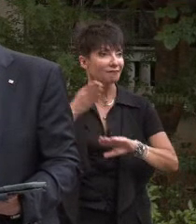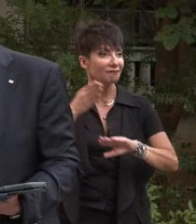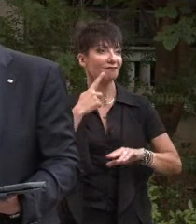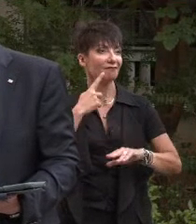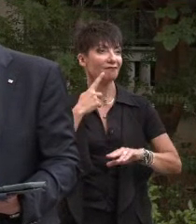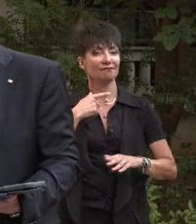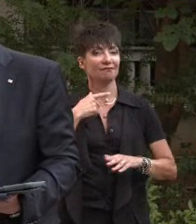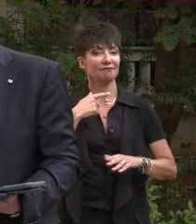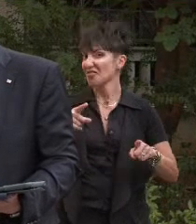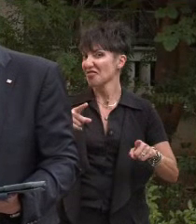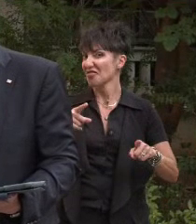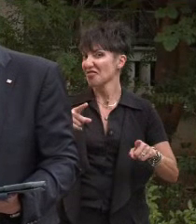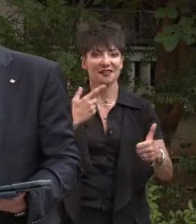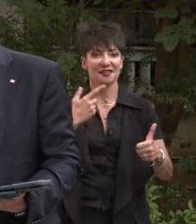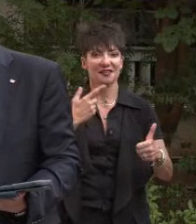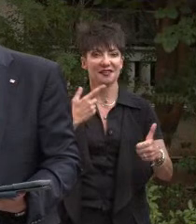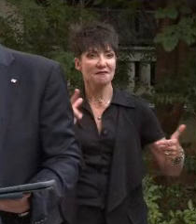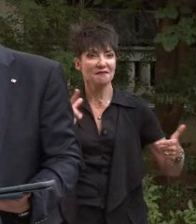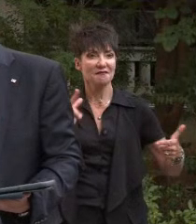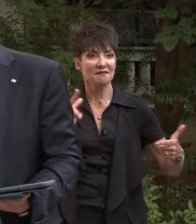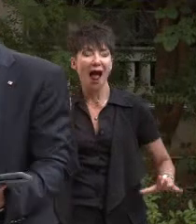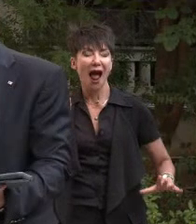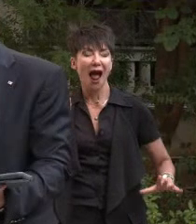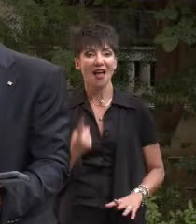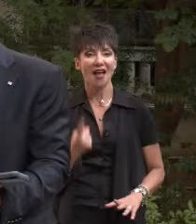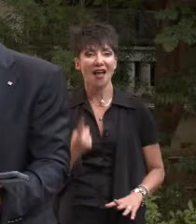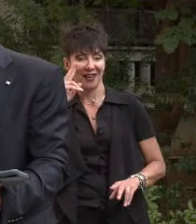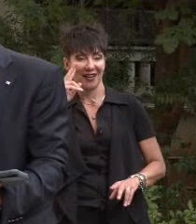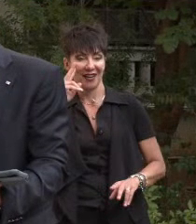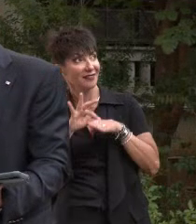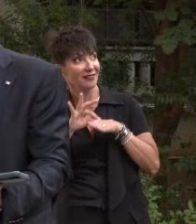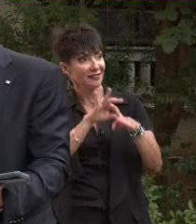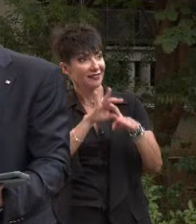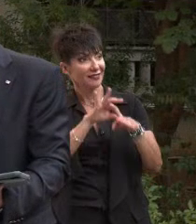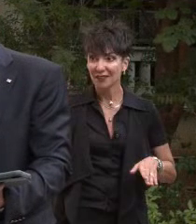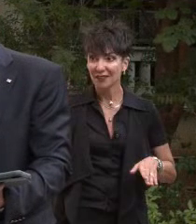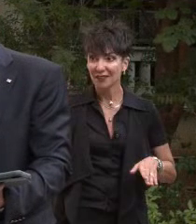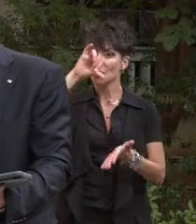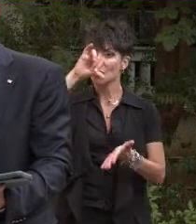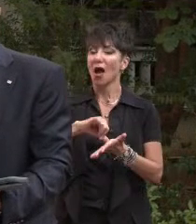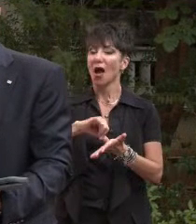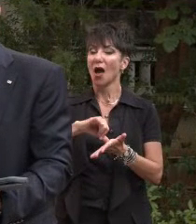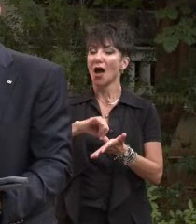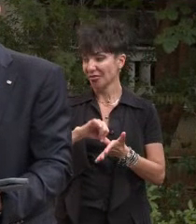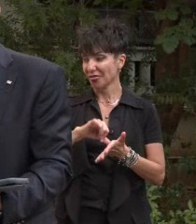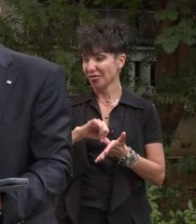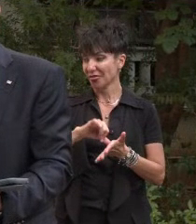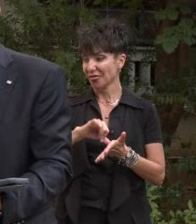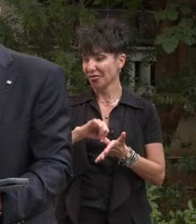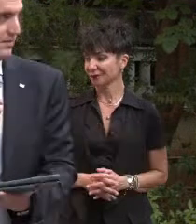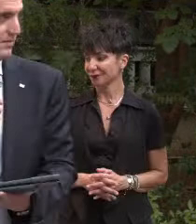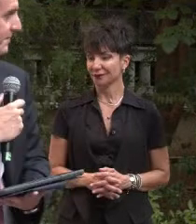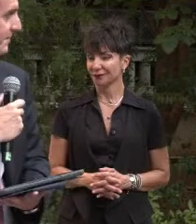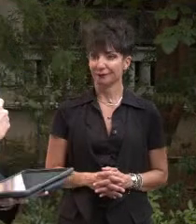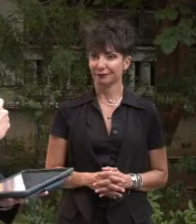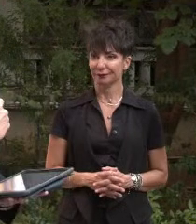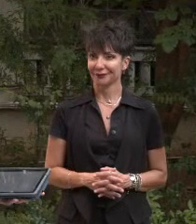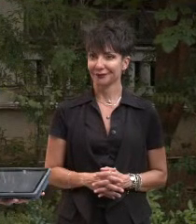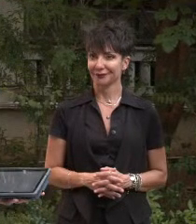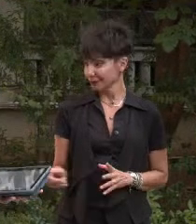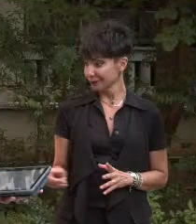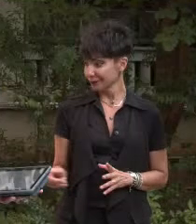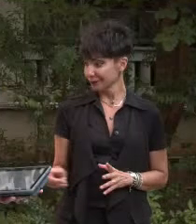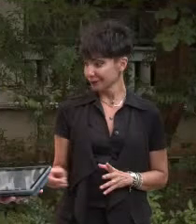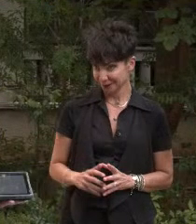it's a great opportunity that you have here in the city of Athens. Dear students, can